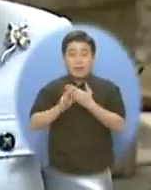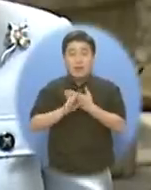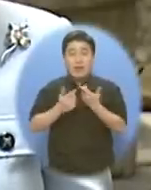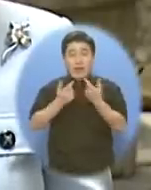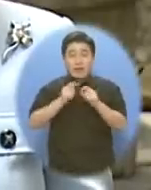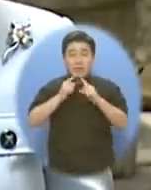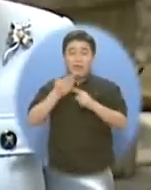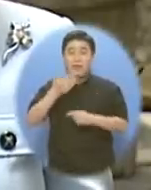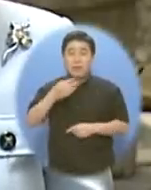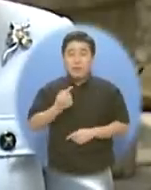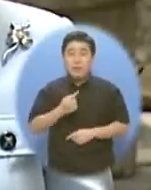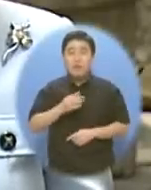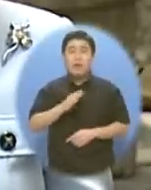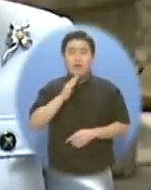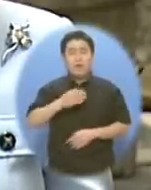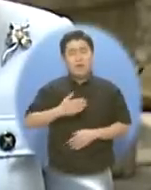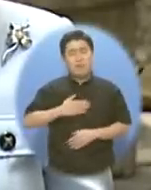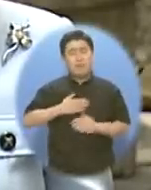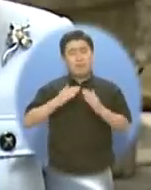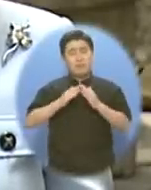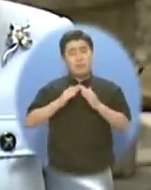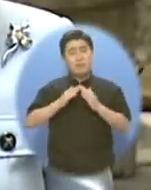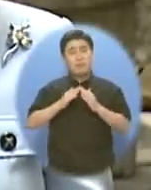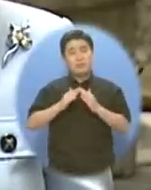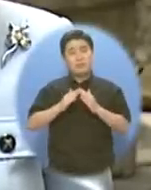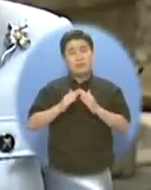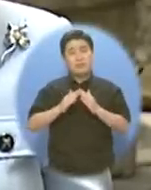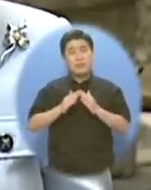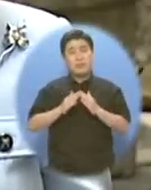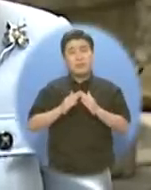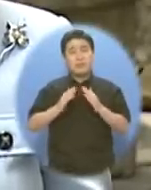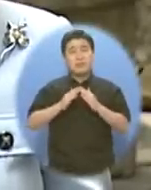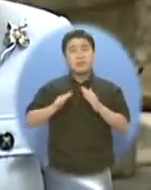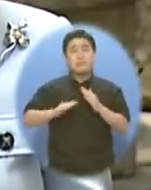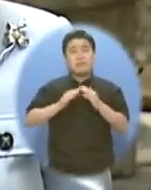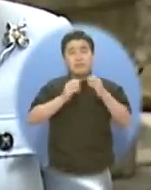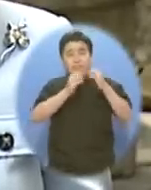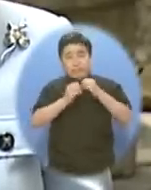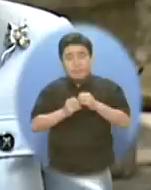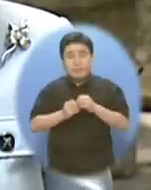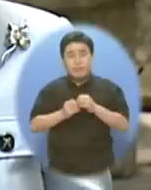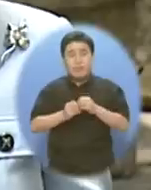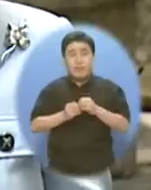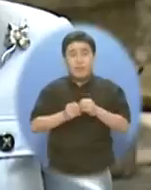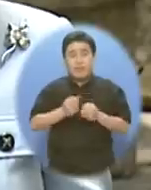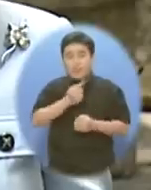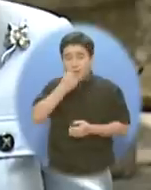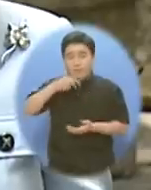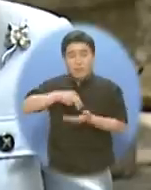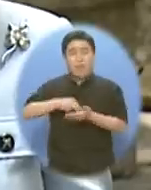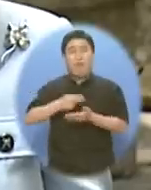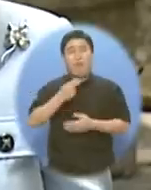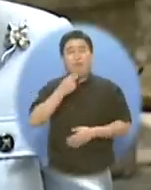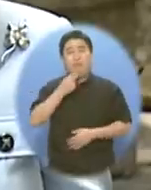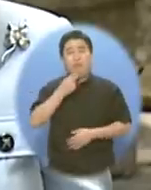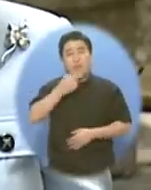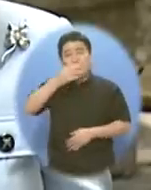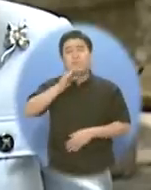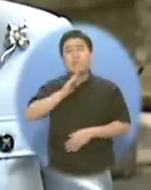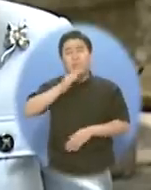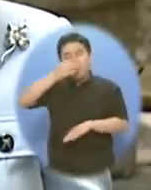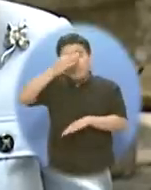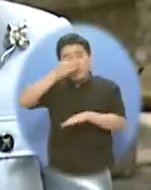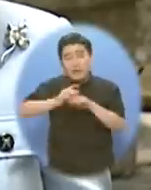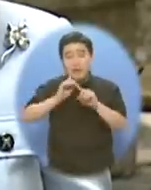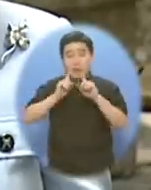얘기라도 정말 우리 집은 어 거의 가풍이 빚보증을 서지 않는 걸로 돼 있거든 정말 미안하다 이렇게 얘기를